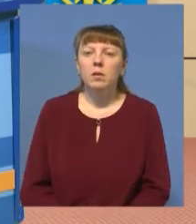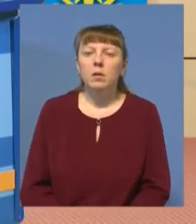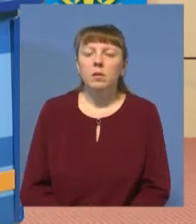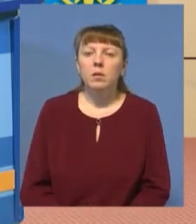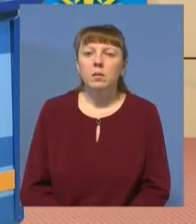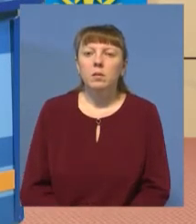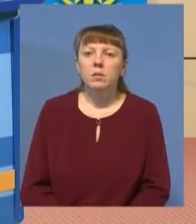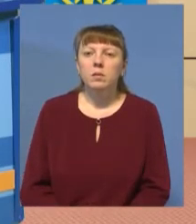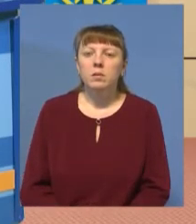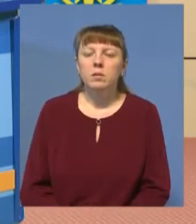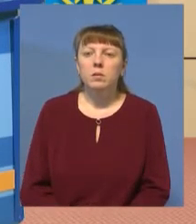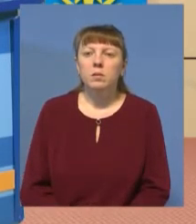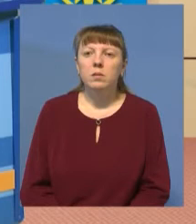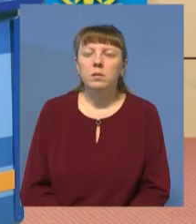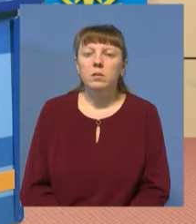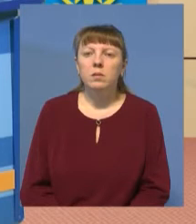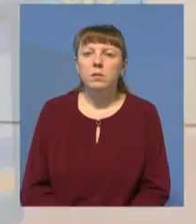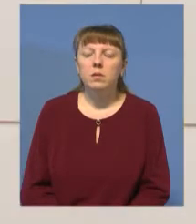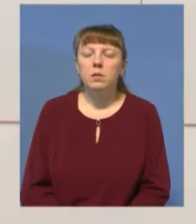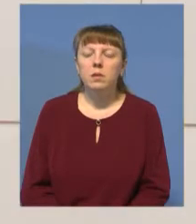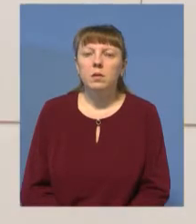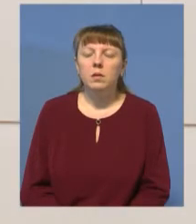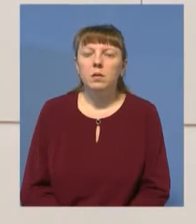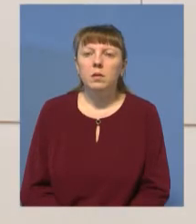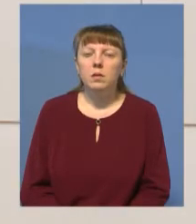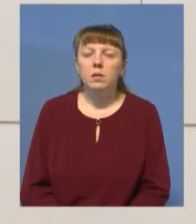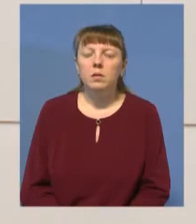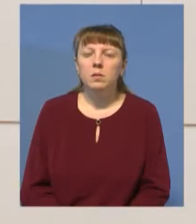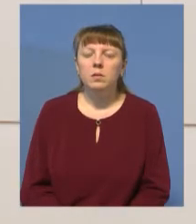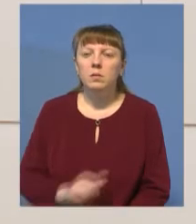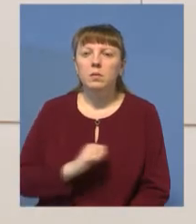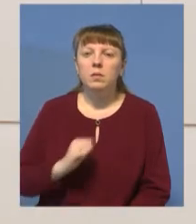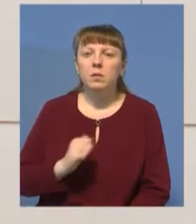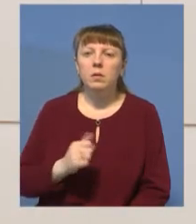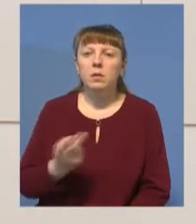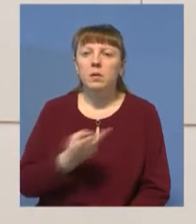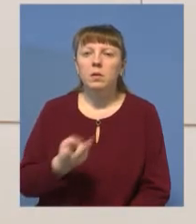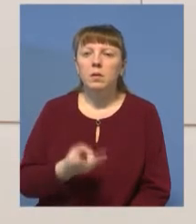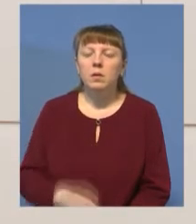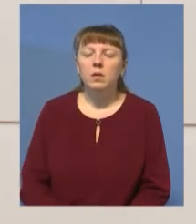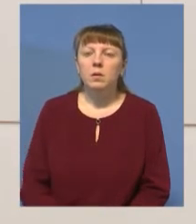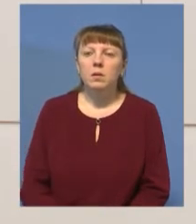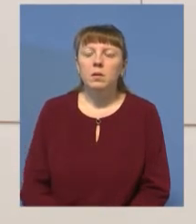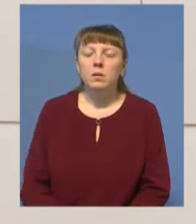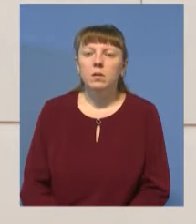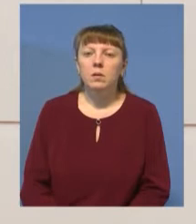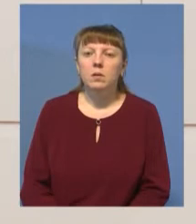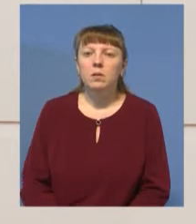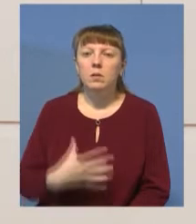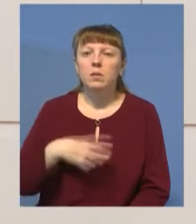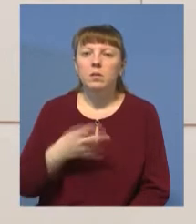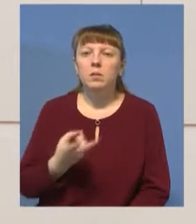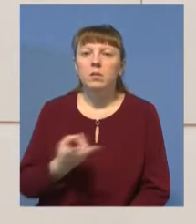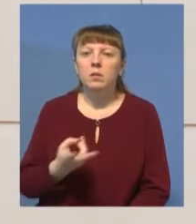Успешная медиация от чего зависит? Угу. Наверное, все-таки и от самих сторон, насколько они настроены, и для чего